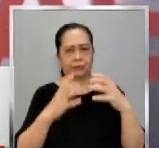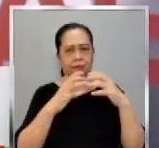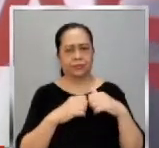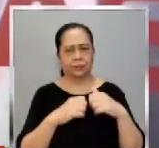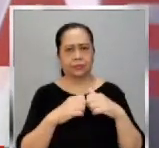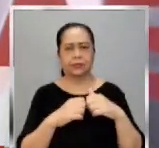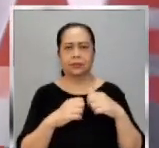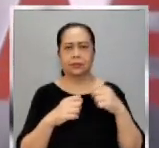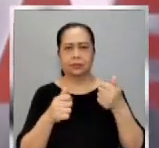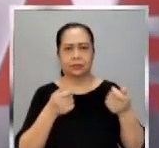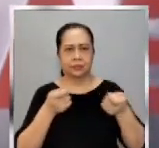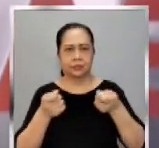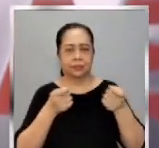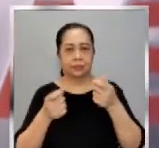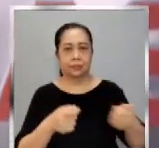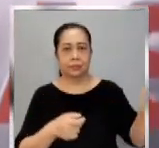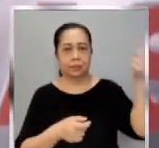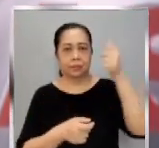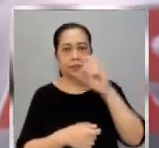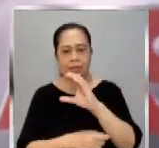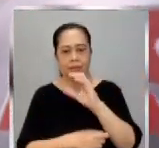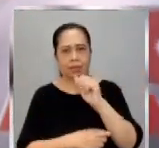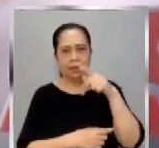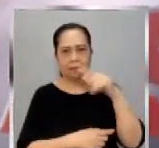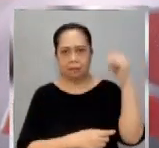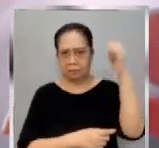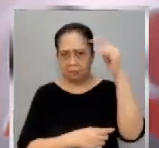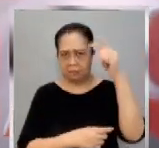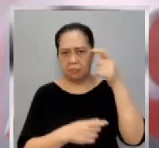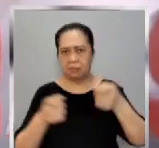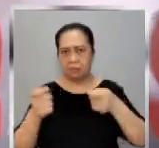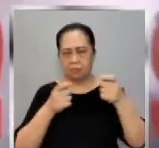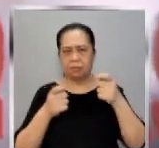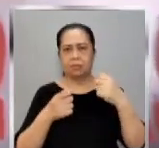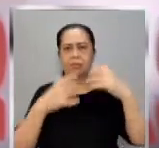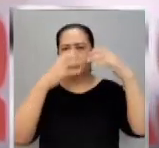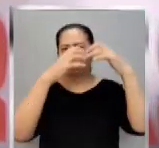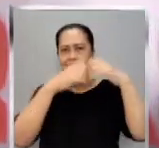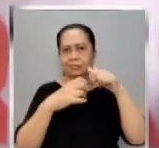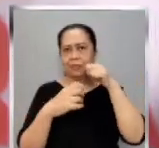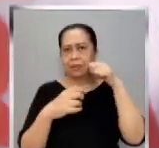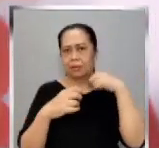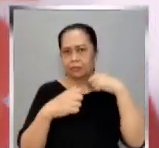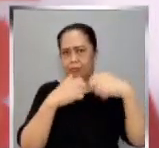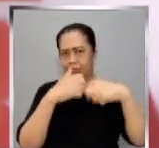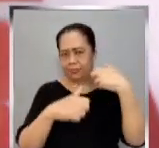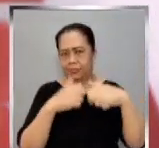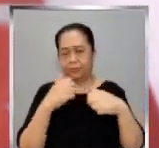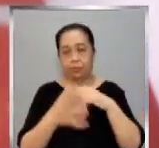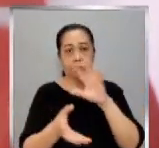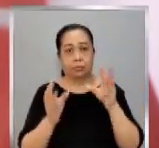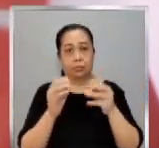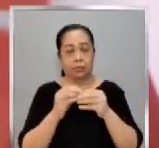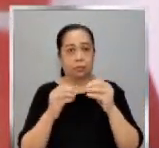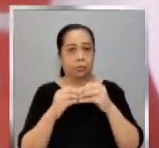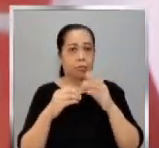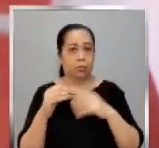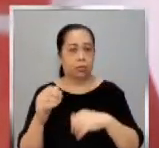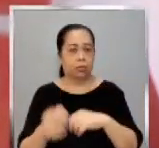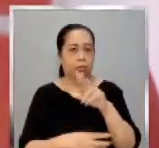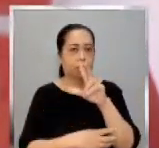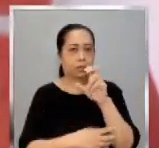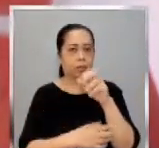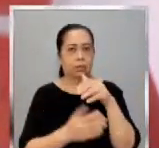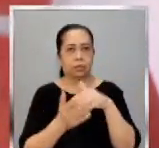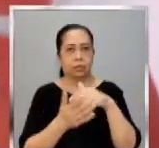management system ng CAAP na nagbunsod ng airspace shutdown kahapon. Sa kabuuan, mahigit 300